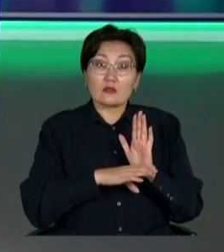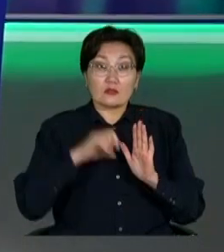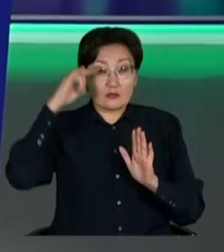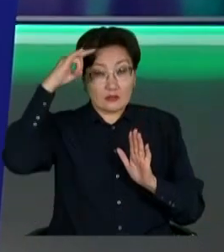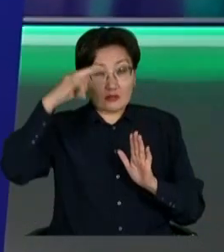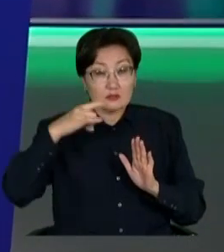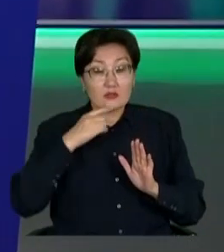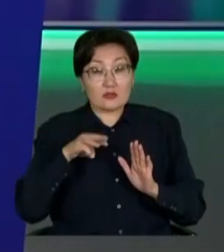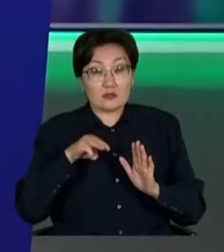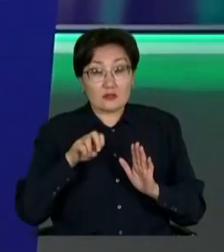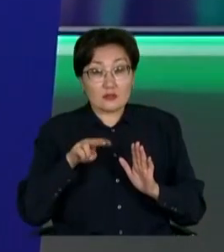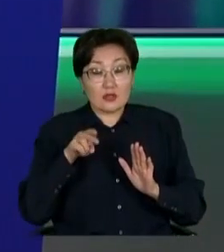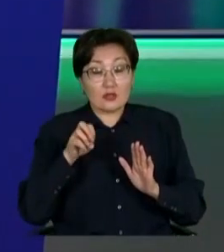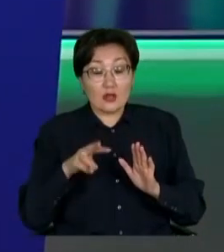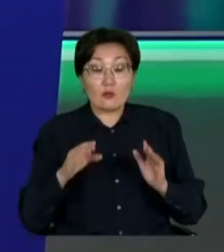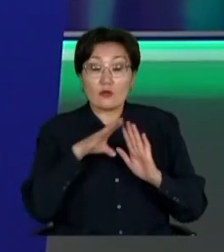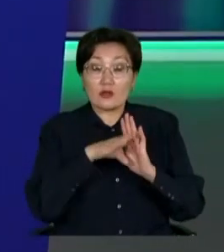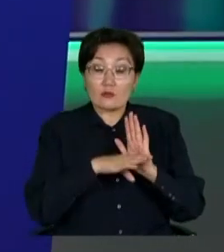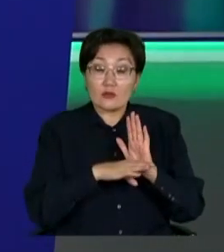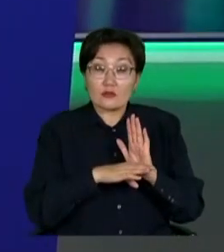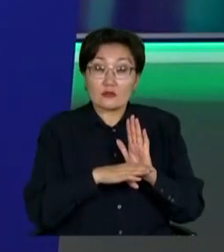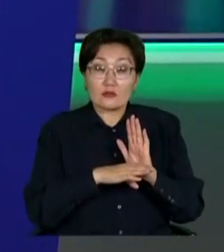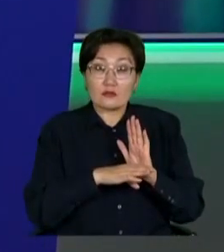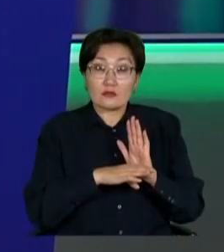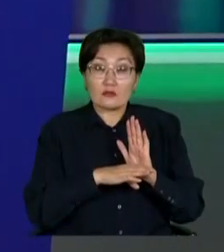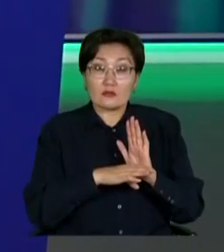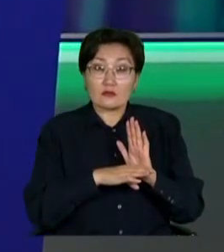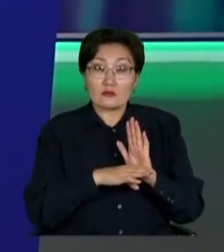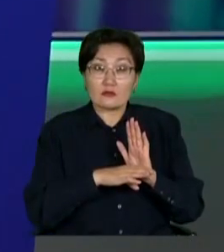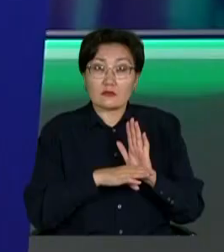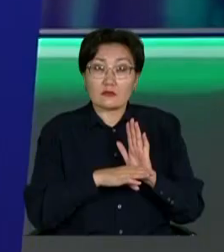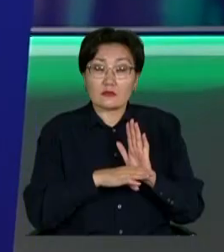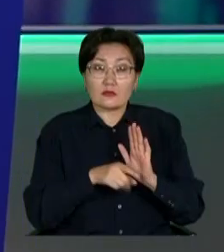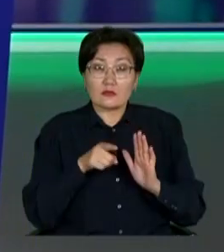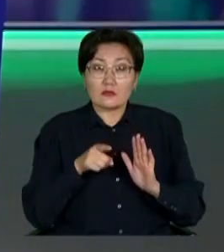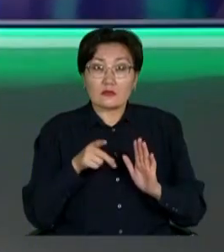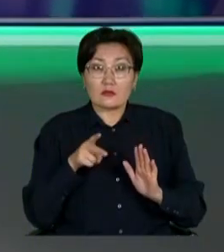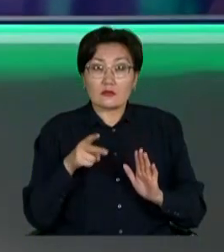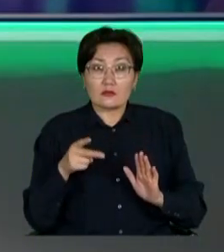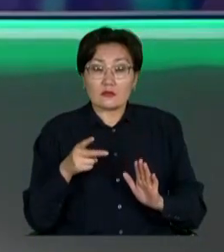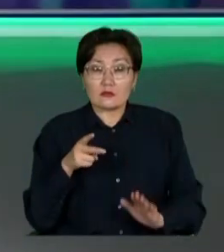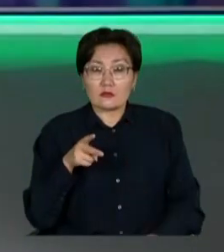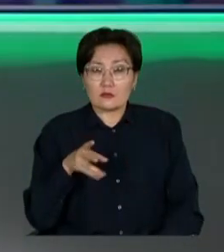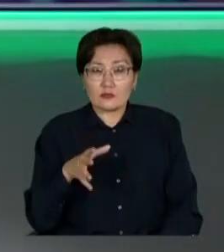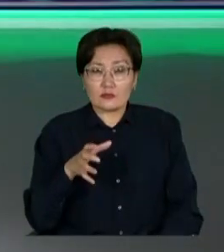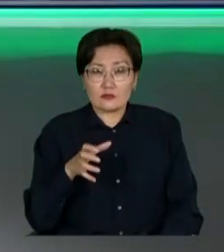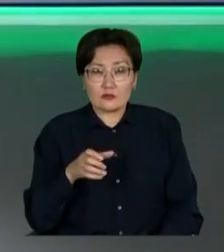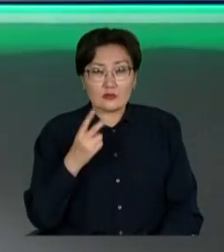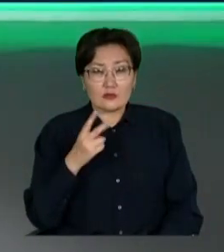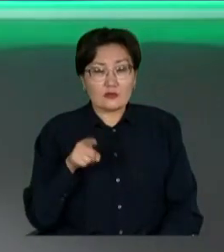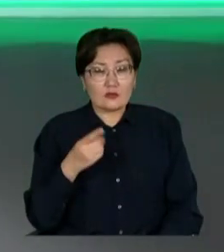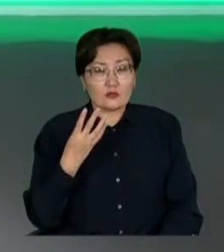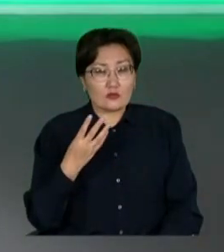Телеком программасы ғой, сол бойынша сол жерде мен білгенше 1-2 грамм теңгеден ба, сол бір упаковка препарат 2-4 па теңге,